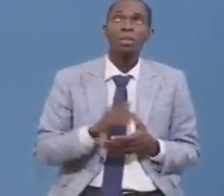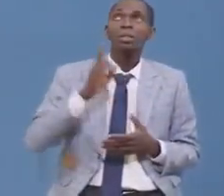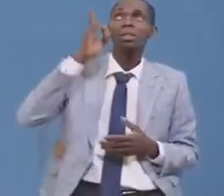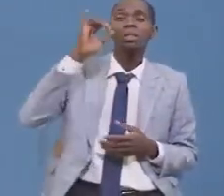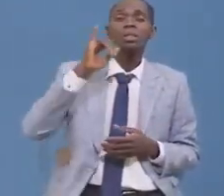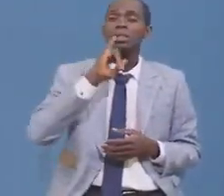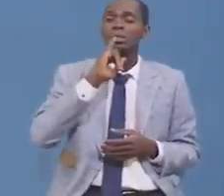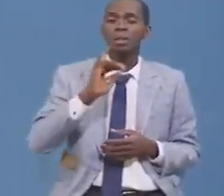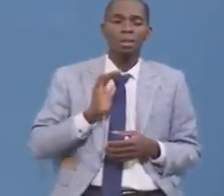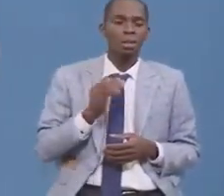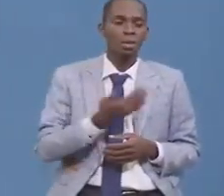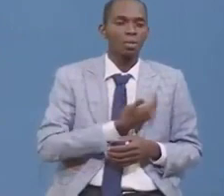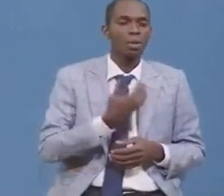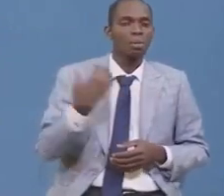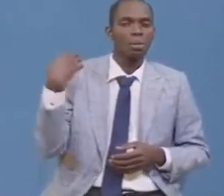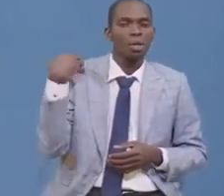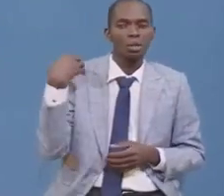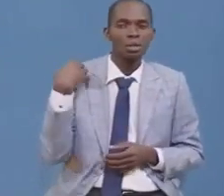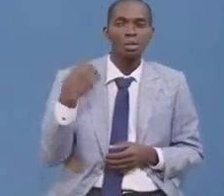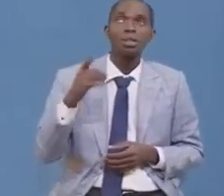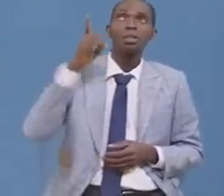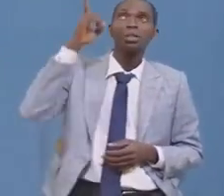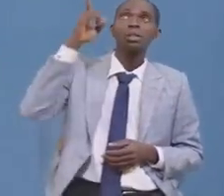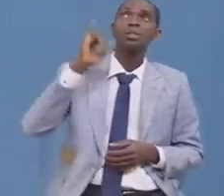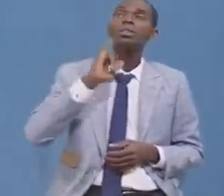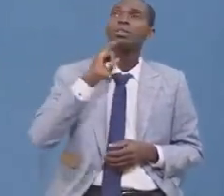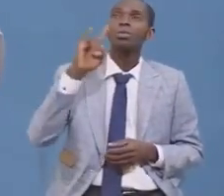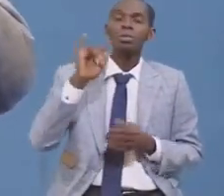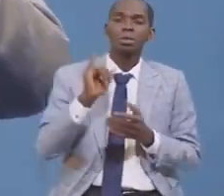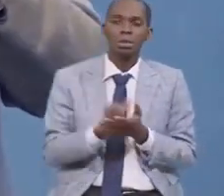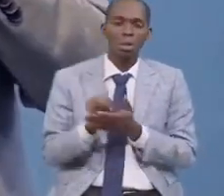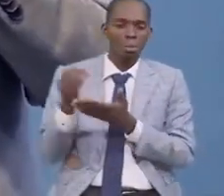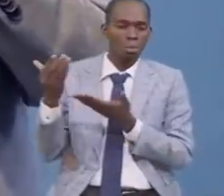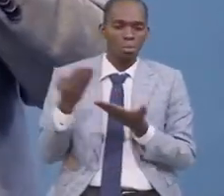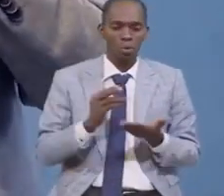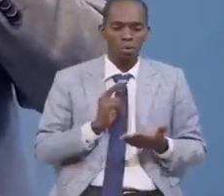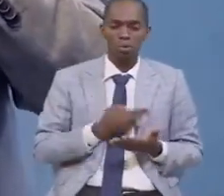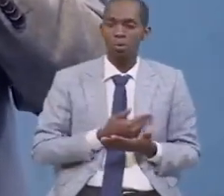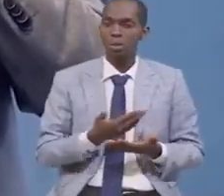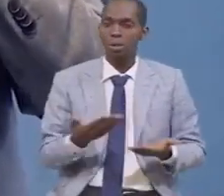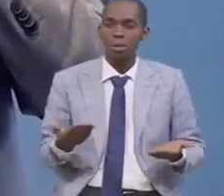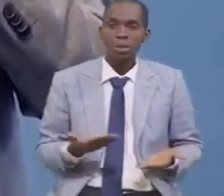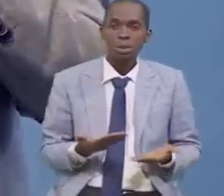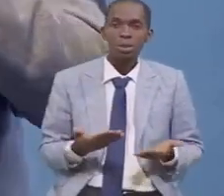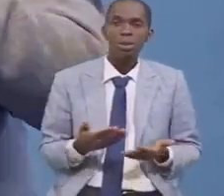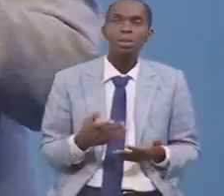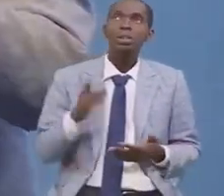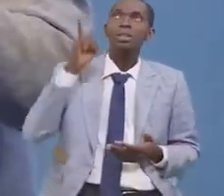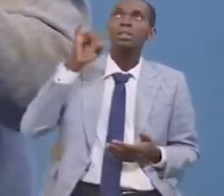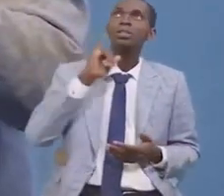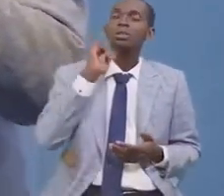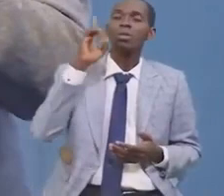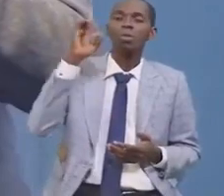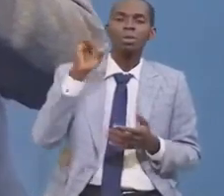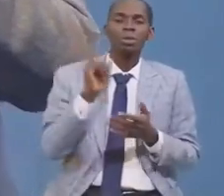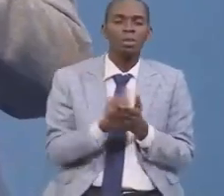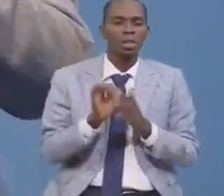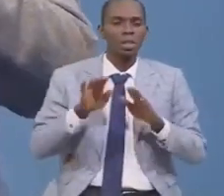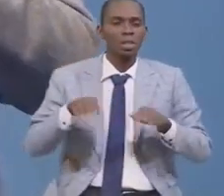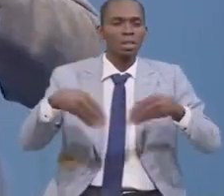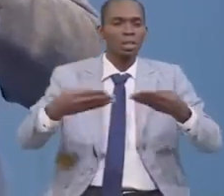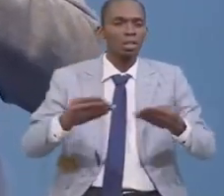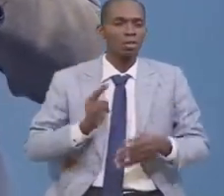master. ఆయన మన యజమాని. He is the one that placed us here. ఆయనే మనల్ని ఇక్కడ ఉంచాడు. And the one that gave us the authority,